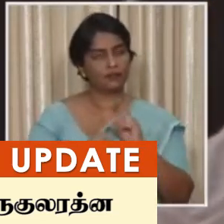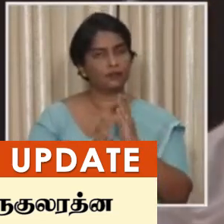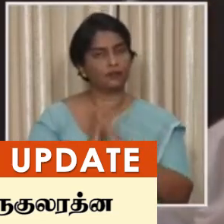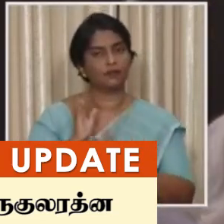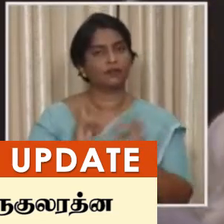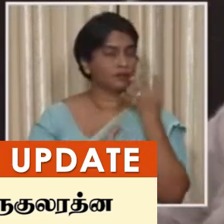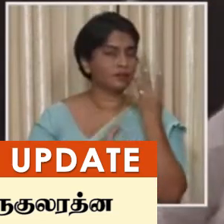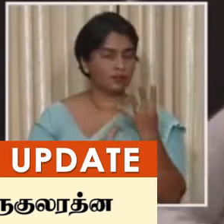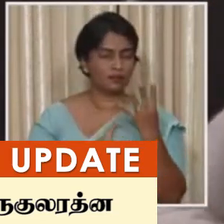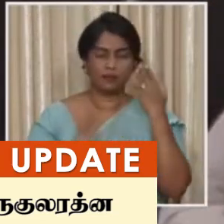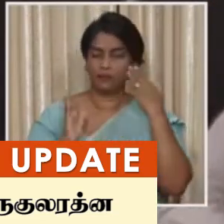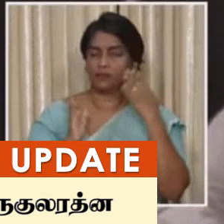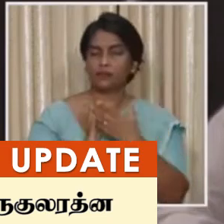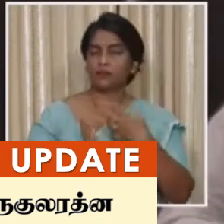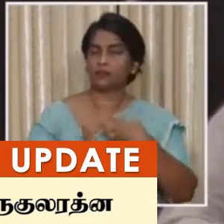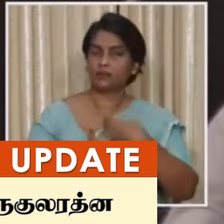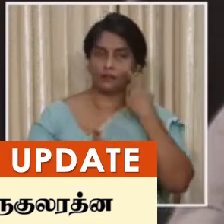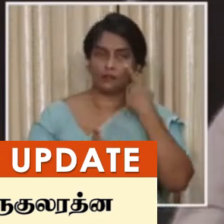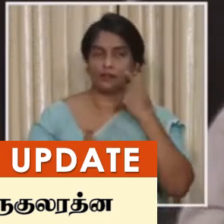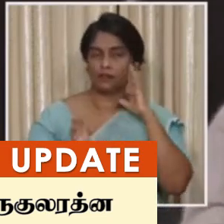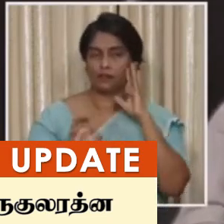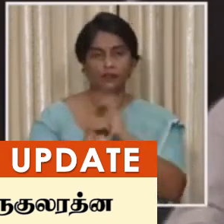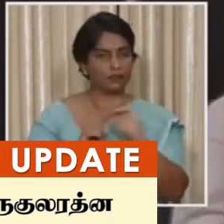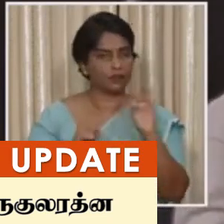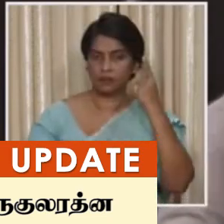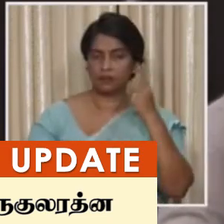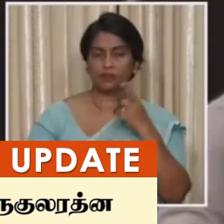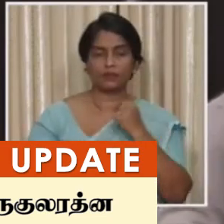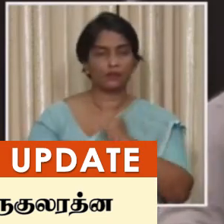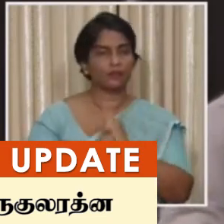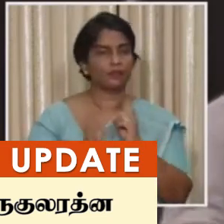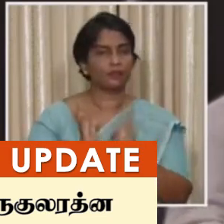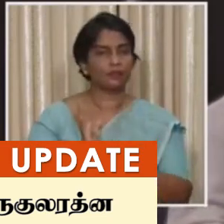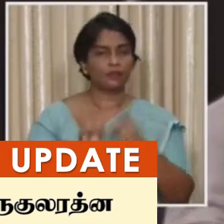நடைபெற்று கொண்டிருக்கிறது முதலாவதாக காலி மாவட்டத்திலே